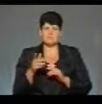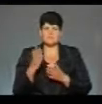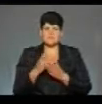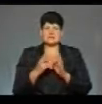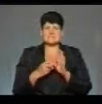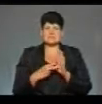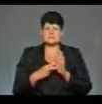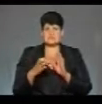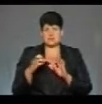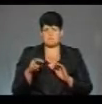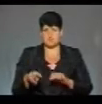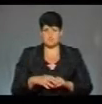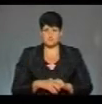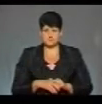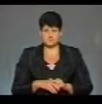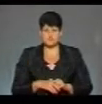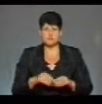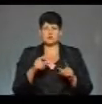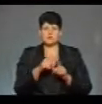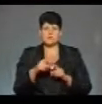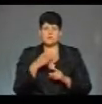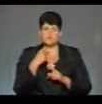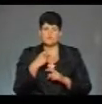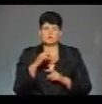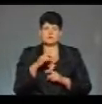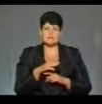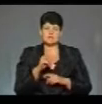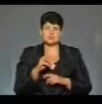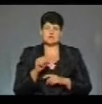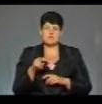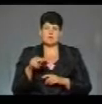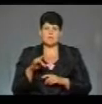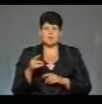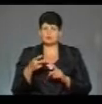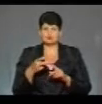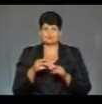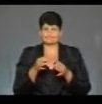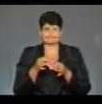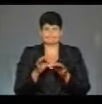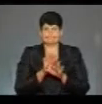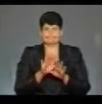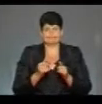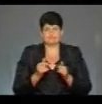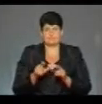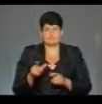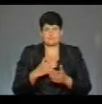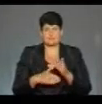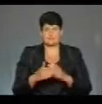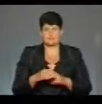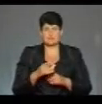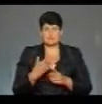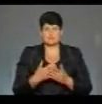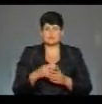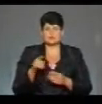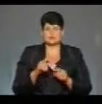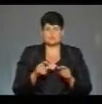7 сантиметрів. За словами Тетяни Шаповал, 2 піцерія недоступна для людей з інвалідністю. Наприклад, і цього закладу